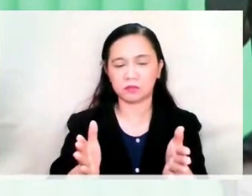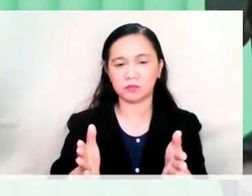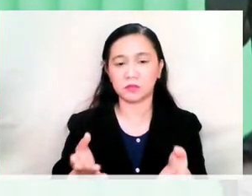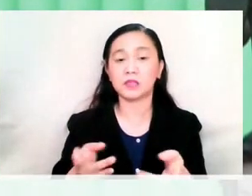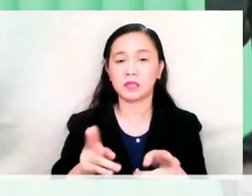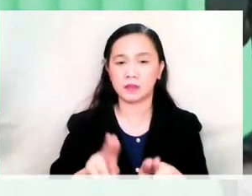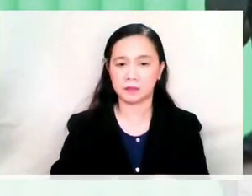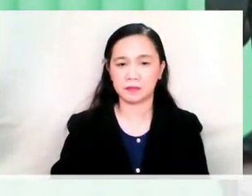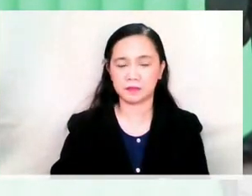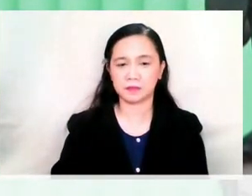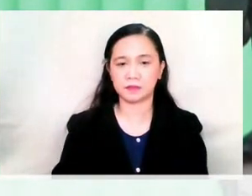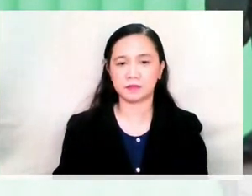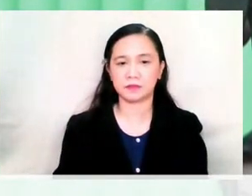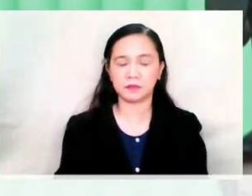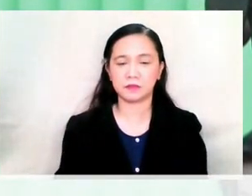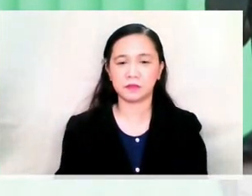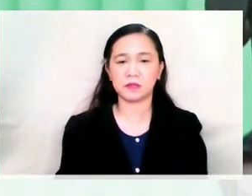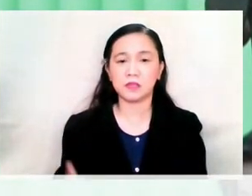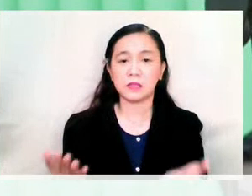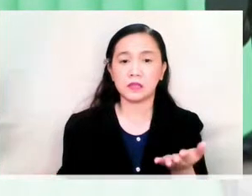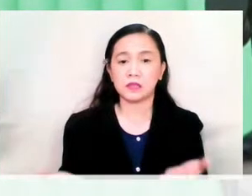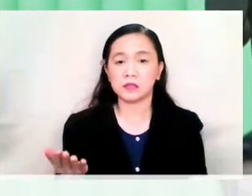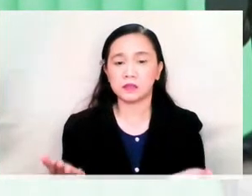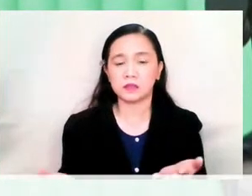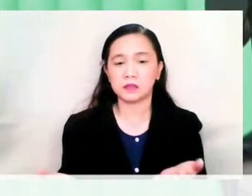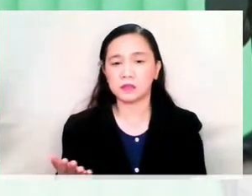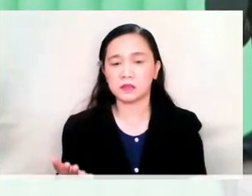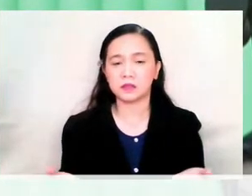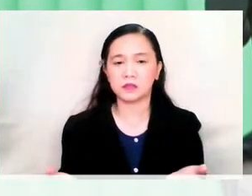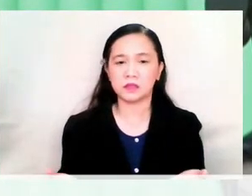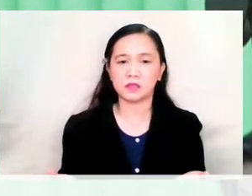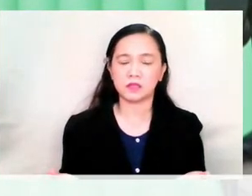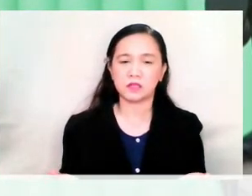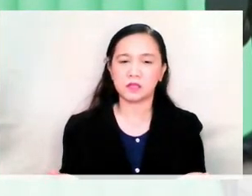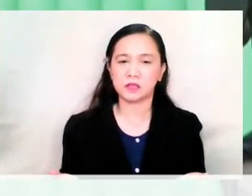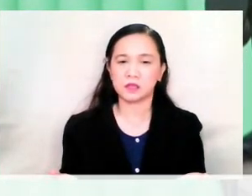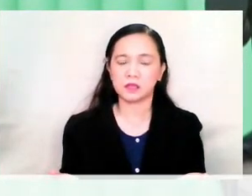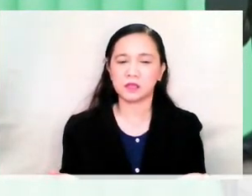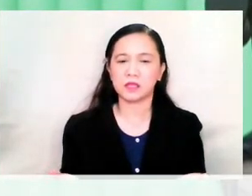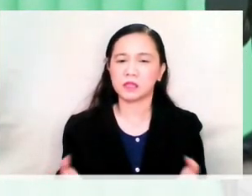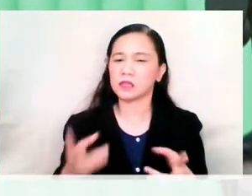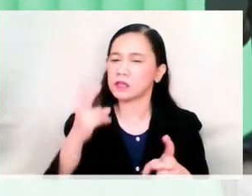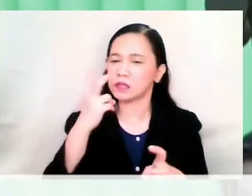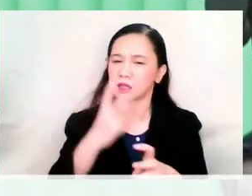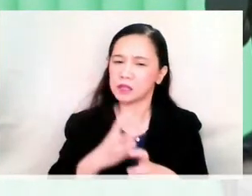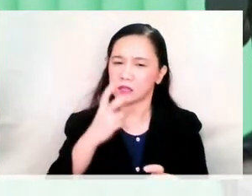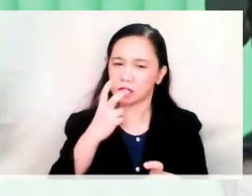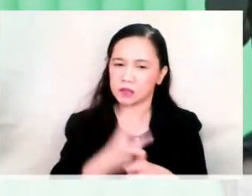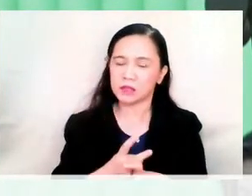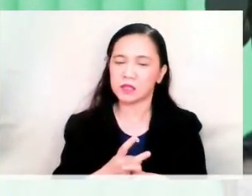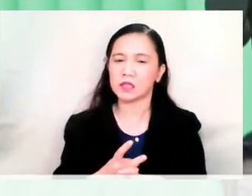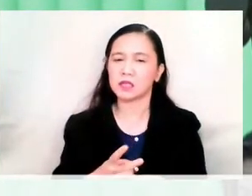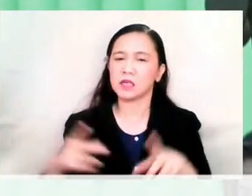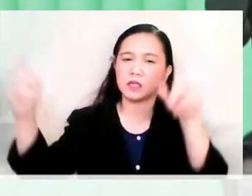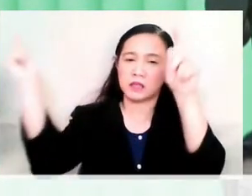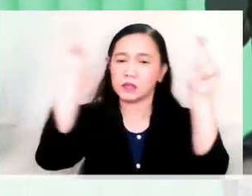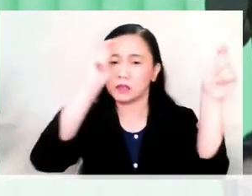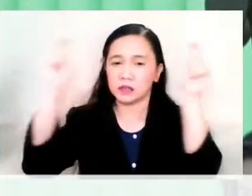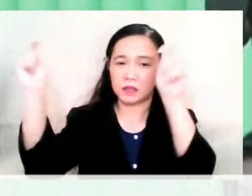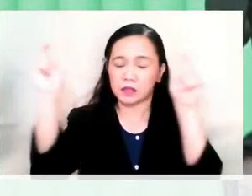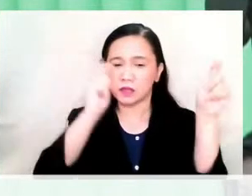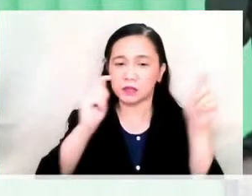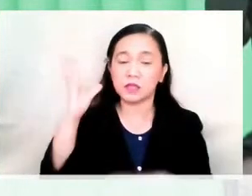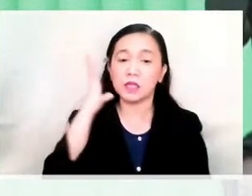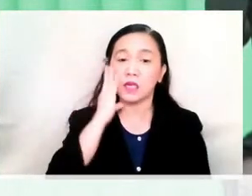Siguro, napakalakas ng unos o bagyo na dinanas ng mga alagad sa ating